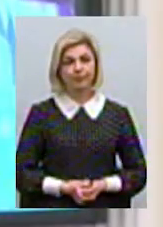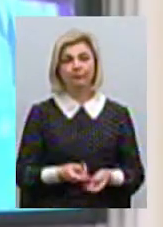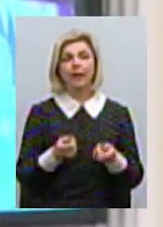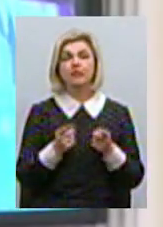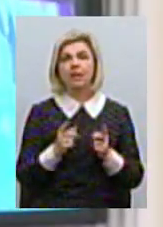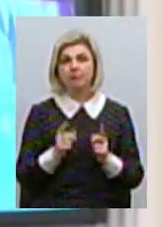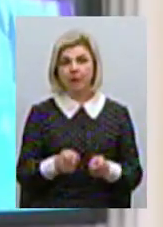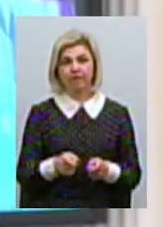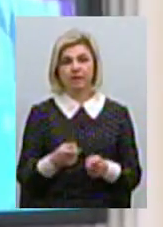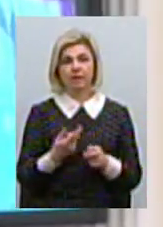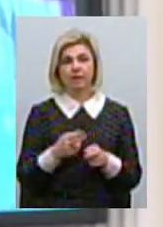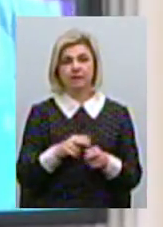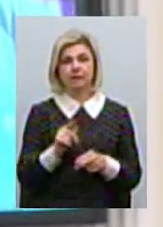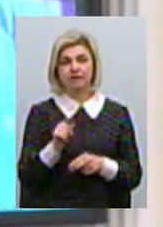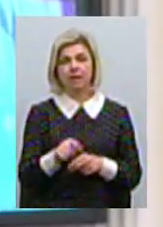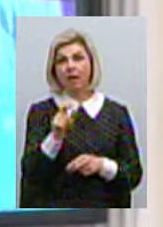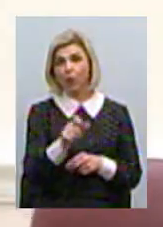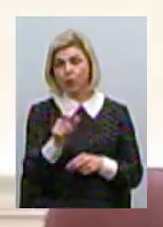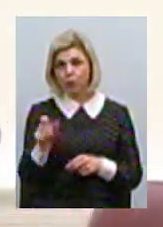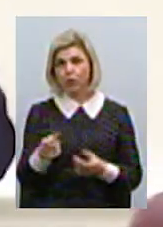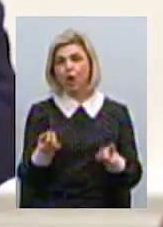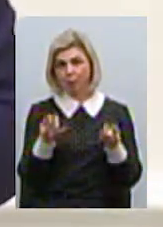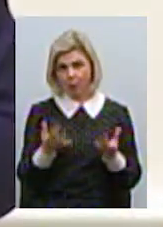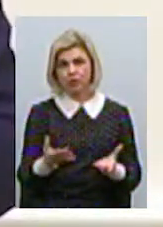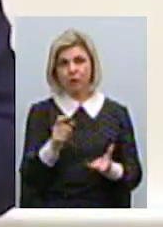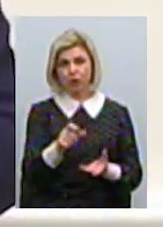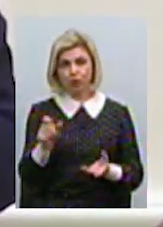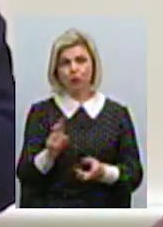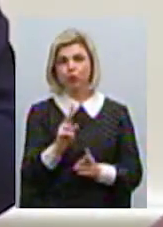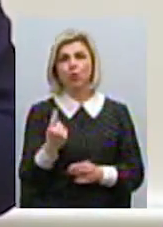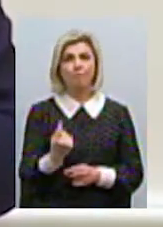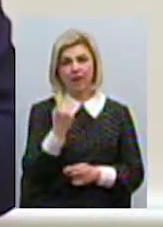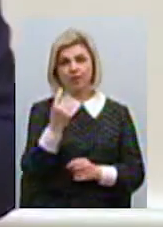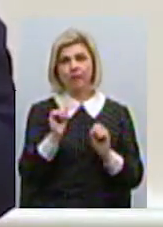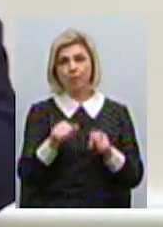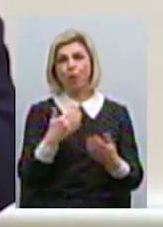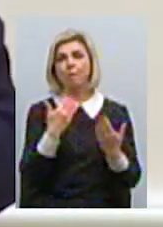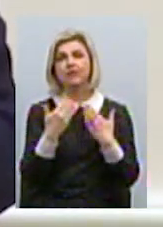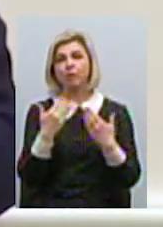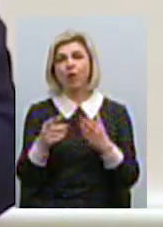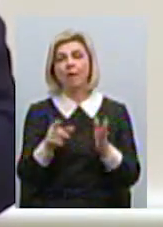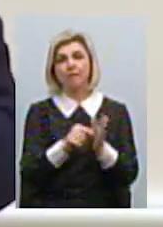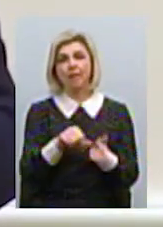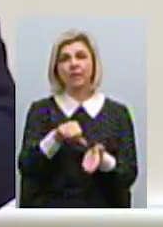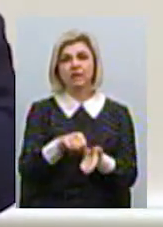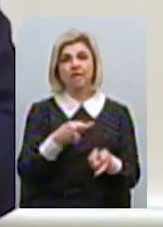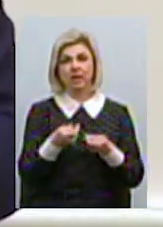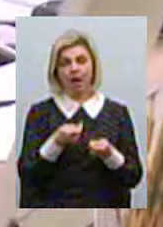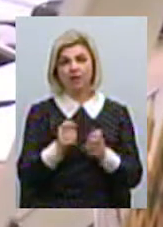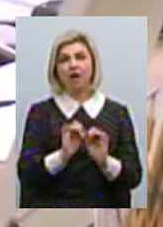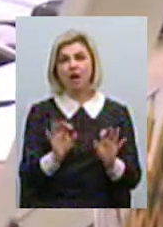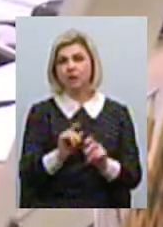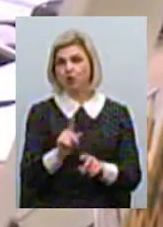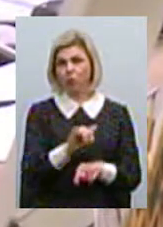Насправді, це люди прості, які вперше змогли поспілкуватися з представниками влади, розказати про те, що їх